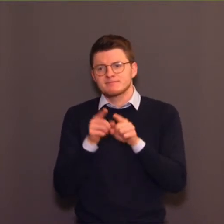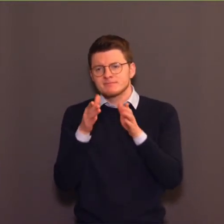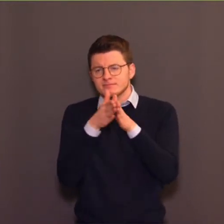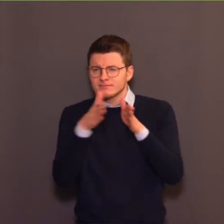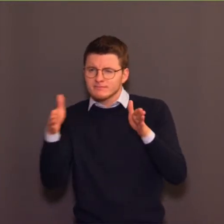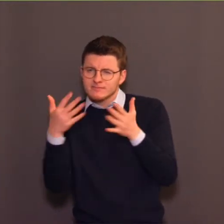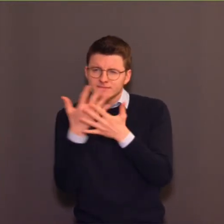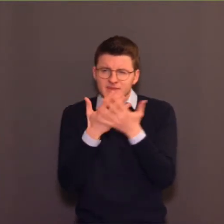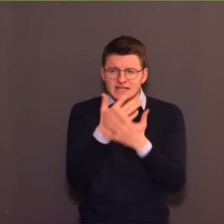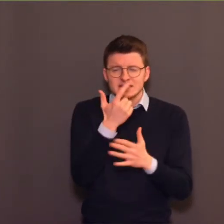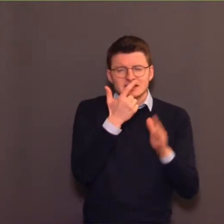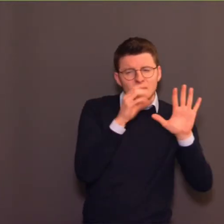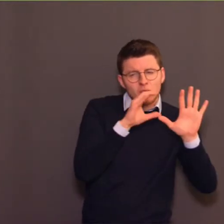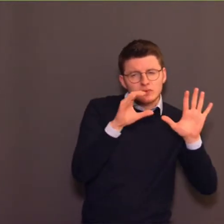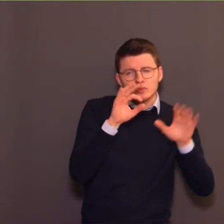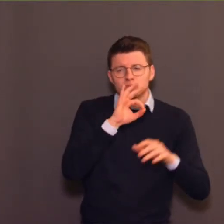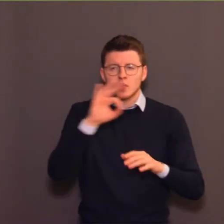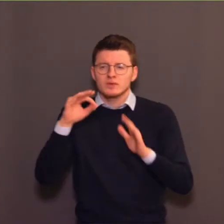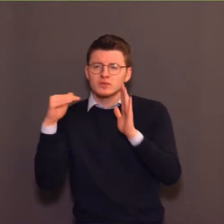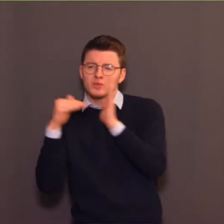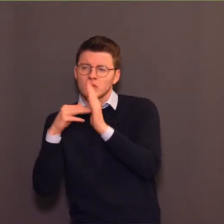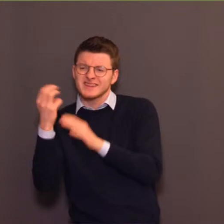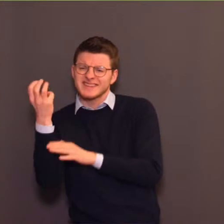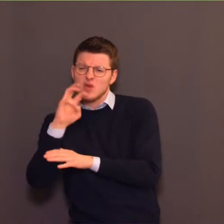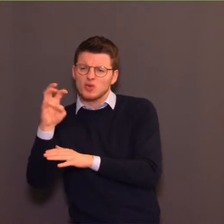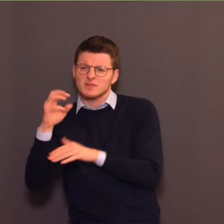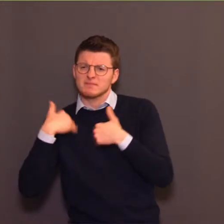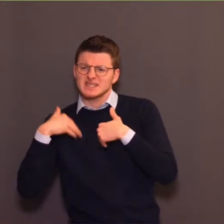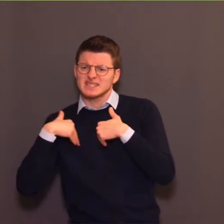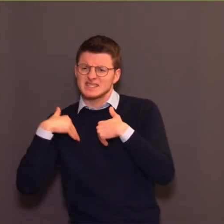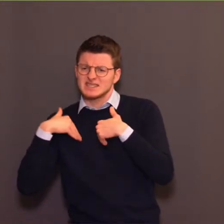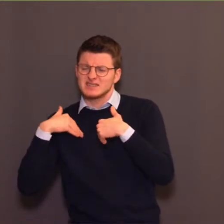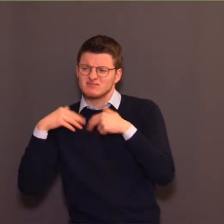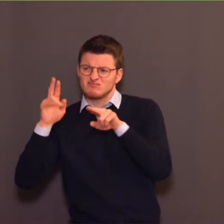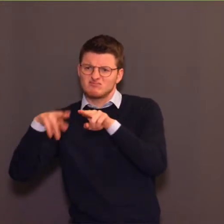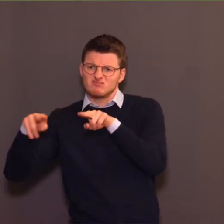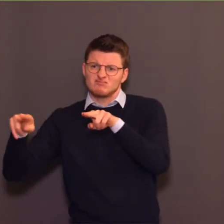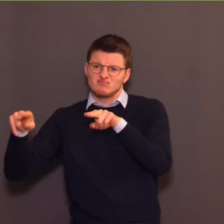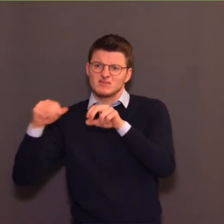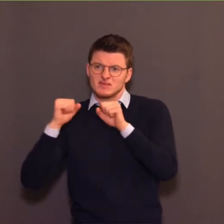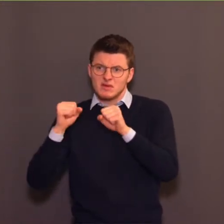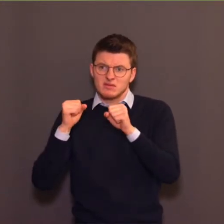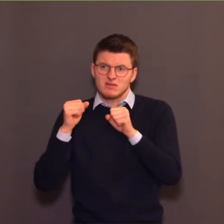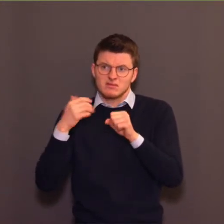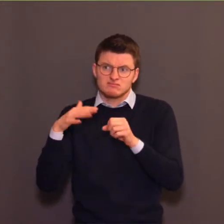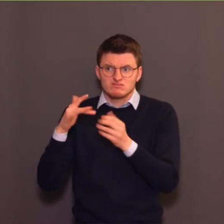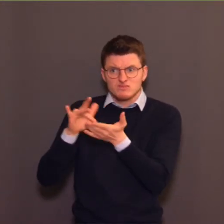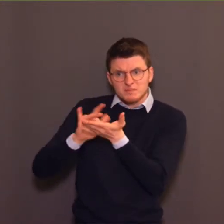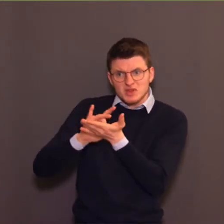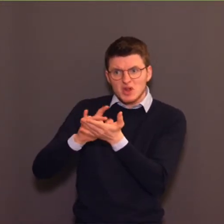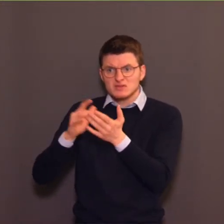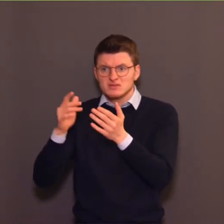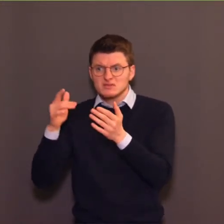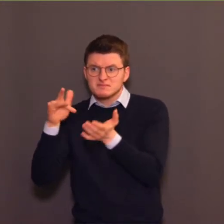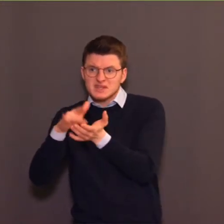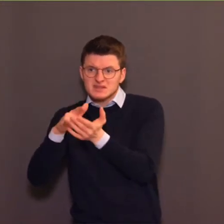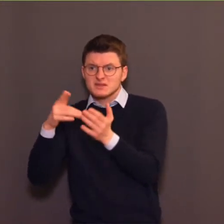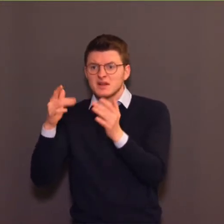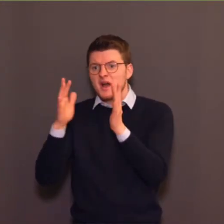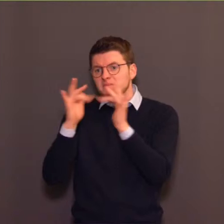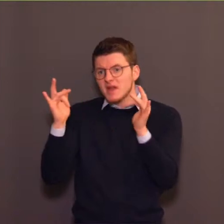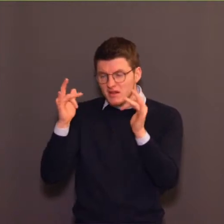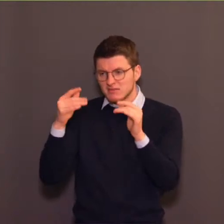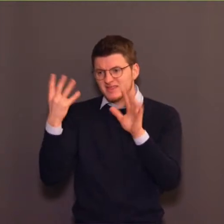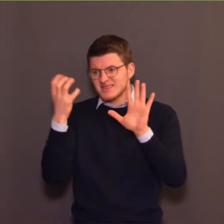de 1300 bedden. En de kans is groot dat we rond half april ongeveer op 900 bedden op intensieve zorgen